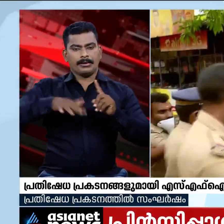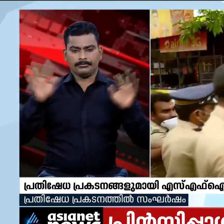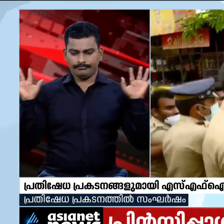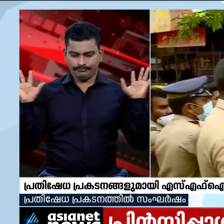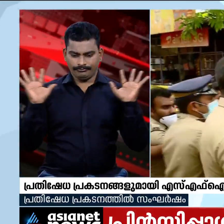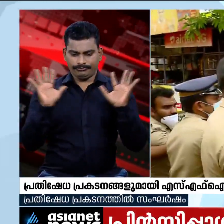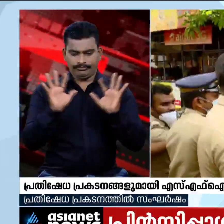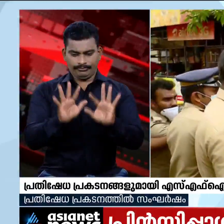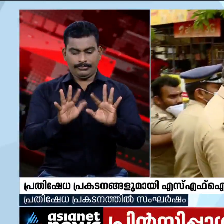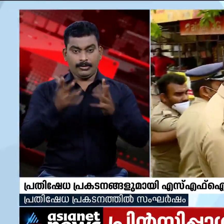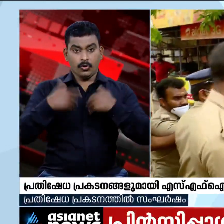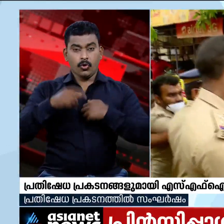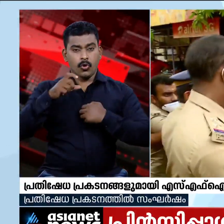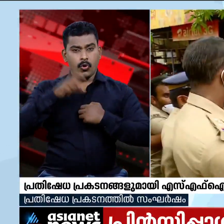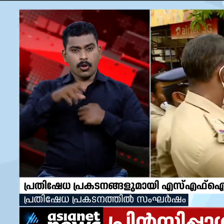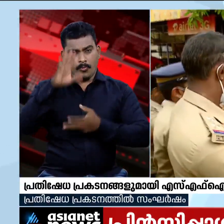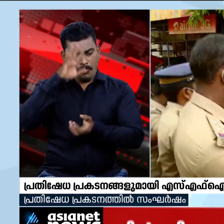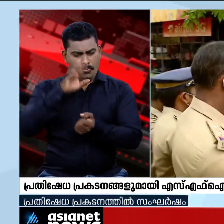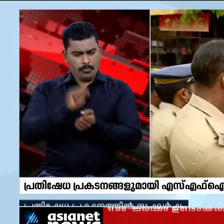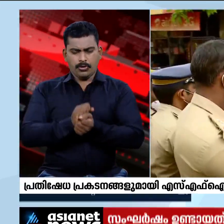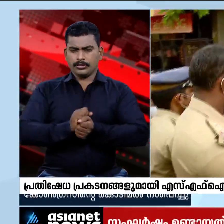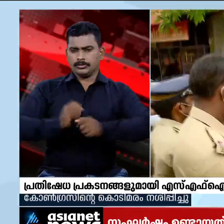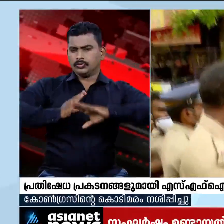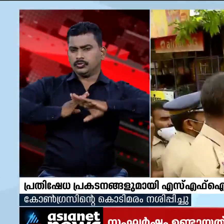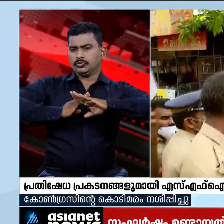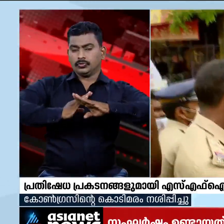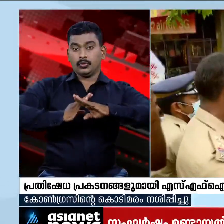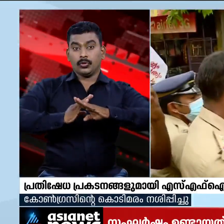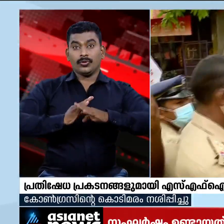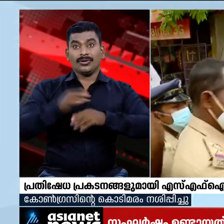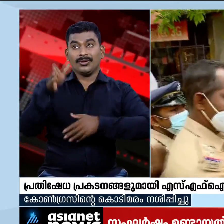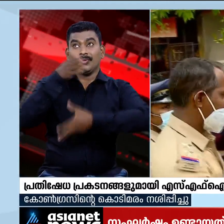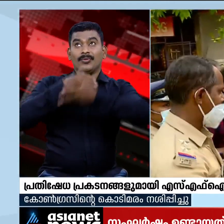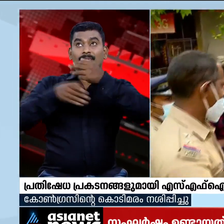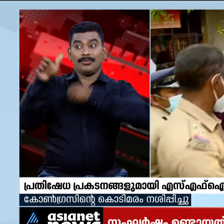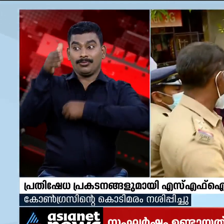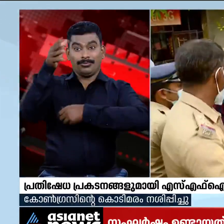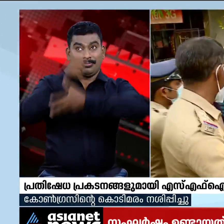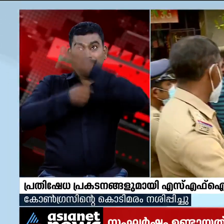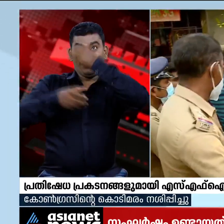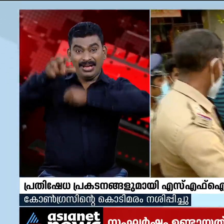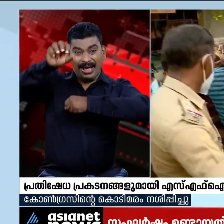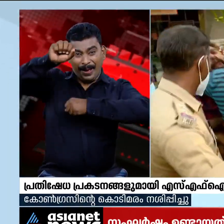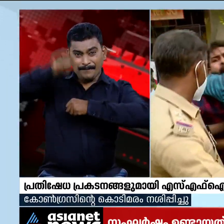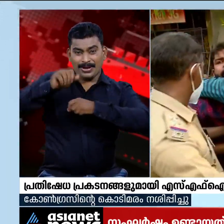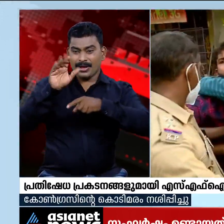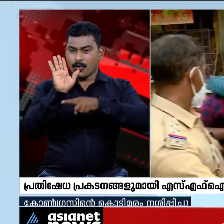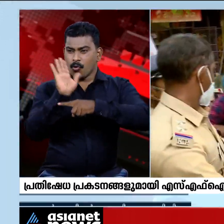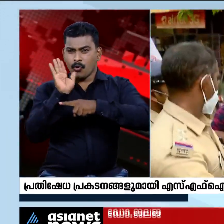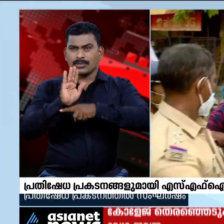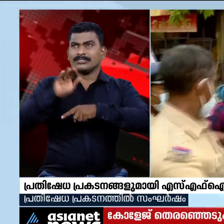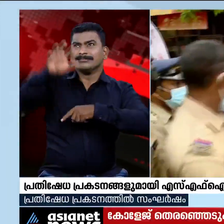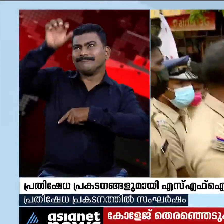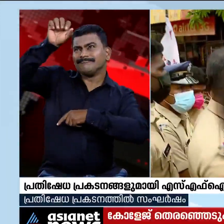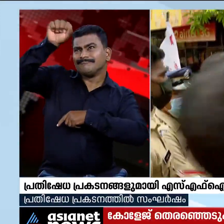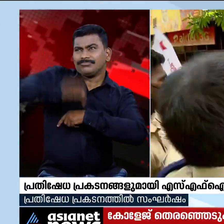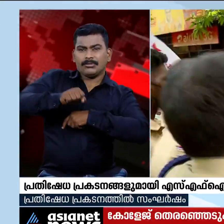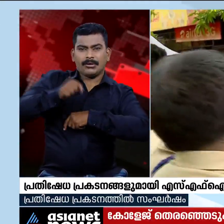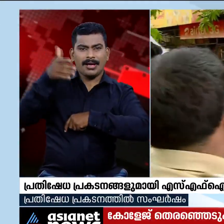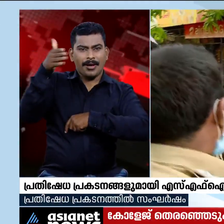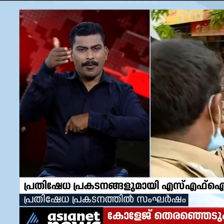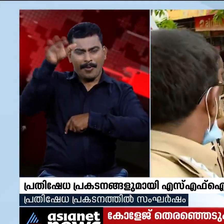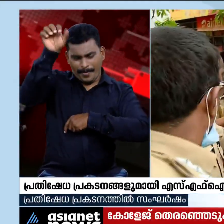ഏതായാലും നിലവിൽ കോളേജിന് മുമ്പിൽ കടുത്ത പോലീസ് ബന്ദോബസ്താണ്. കൊടിമരത്തിലെ കൊടികളെല്ലാം തന്നെ SFI പ്രവർത്തകർ വലിച്ചു പൊട്ടിക്കുന്ന സാഹചര്യം